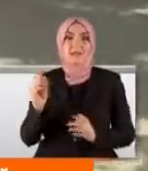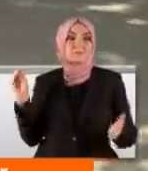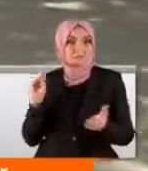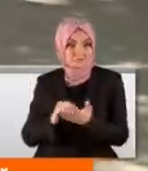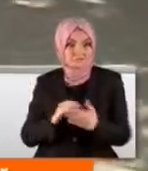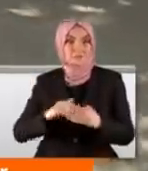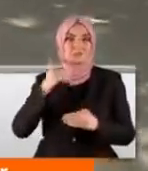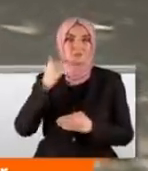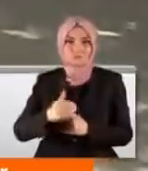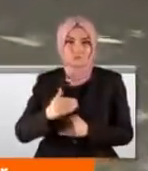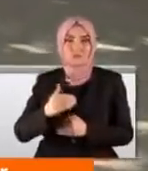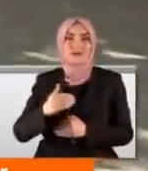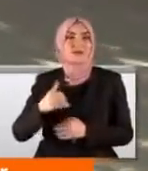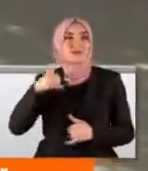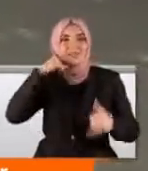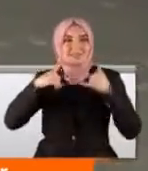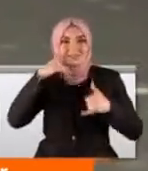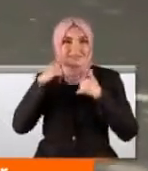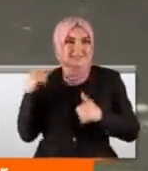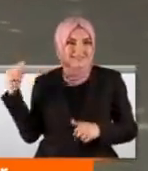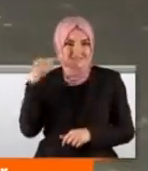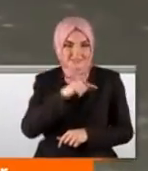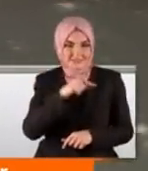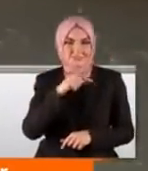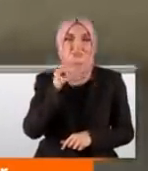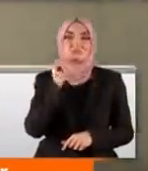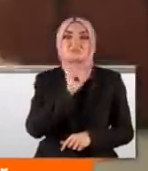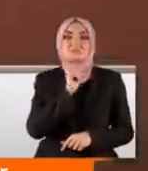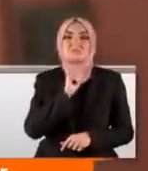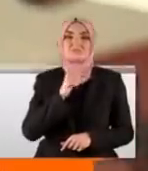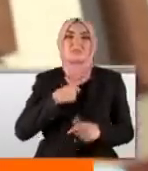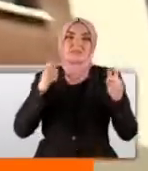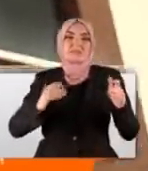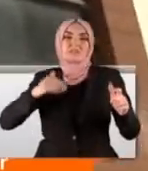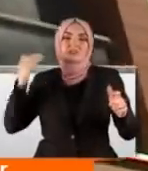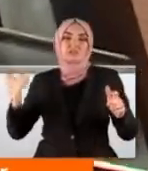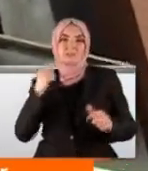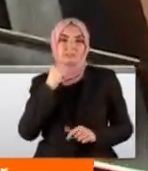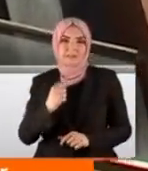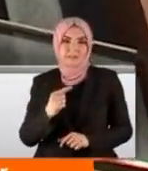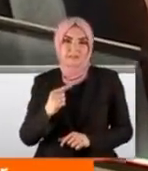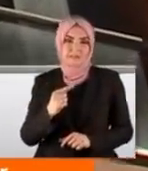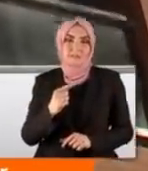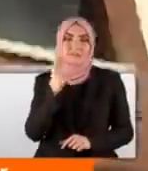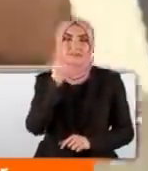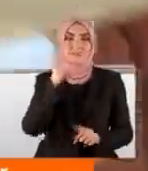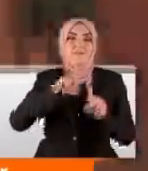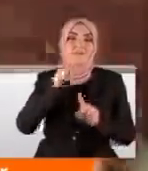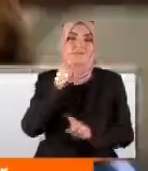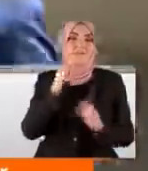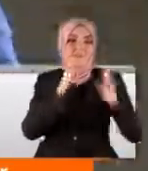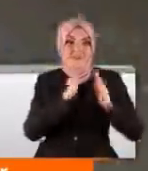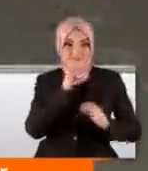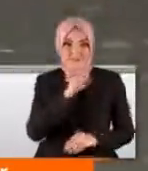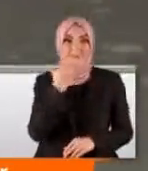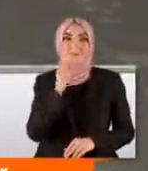kişilere şehir dışında olduğunu söyledi. Ve Avcılar'daki işte bu 2+1 daire için 1500 lira istedi. Ardından fiyatı